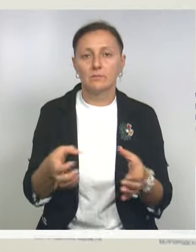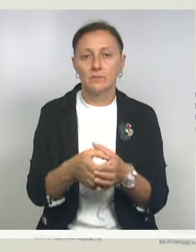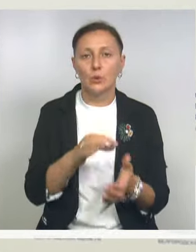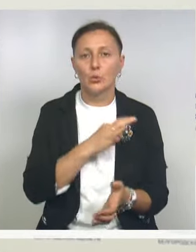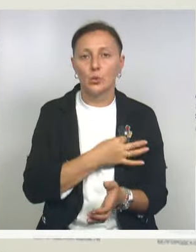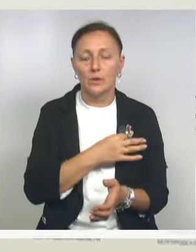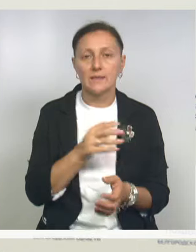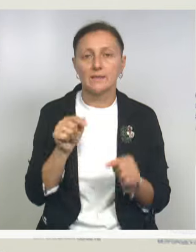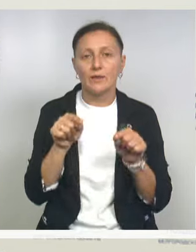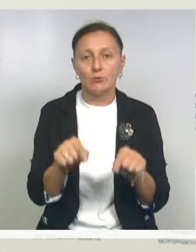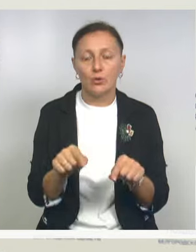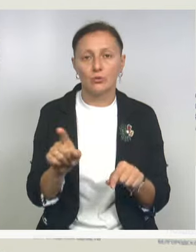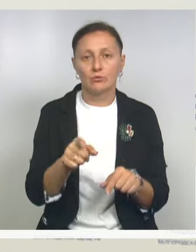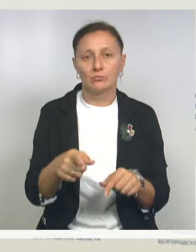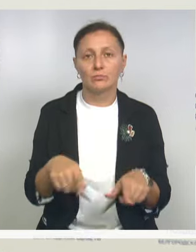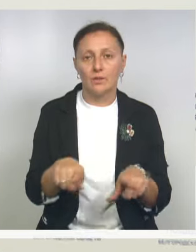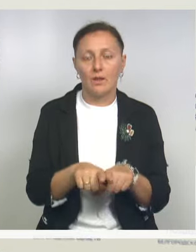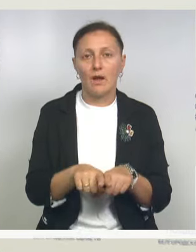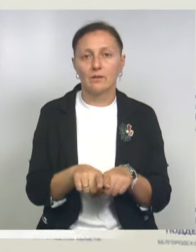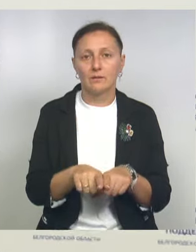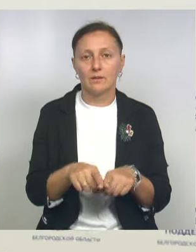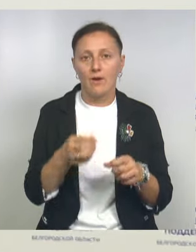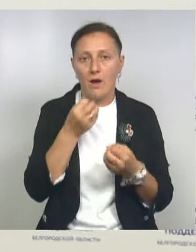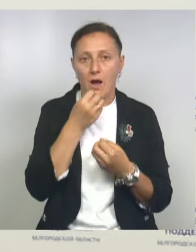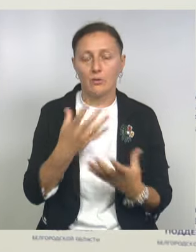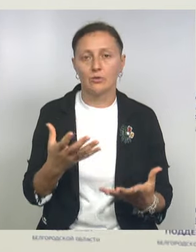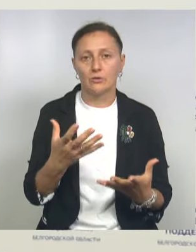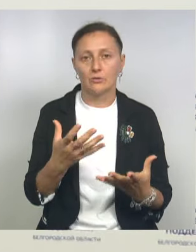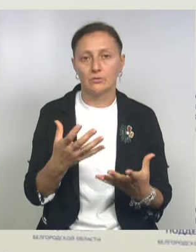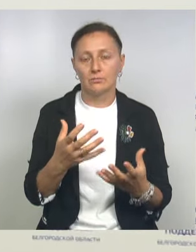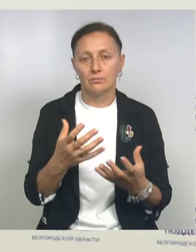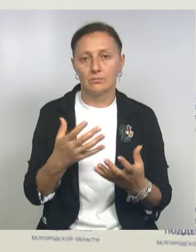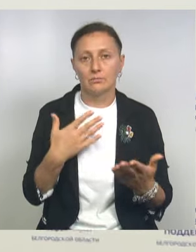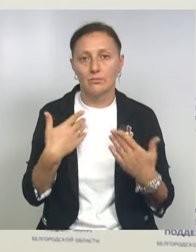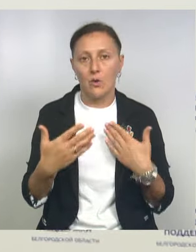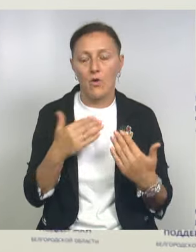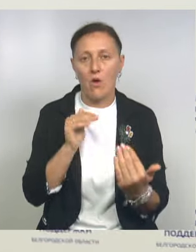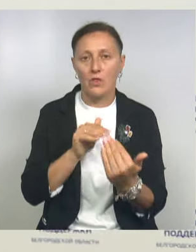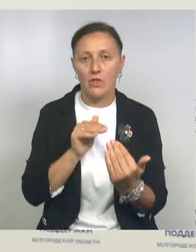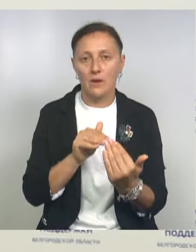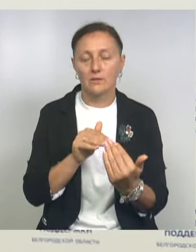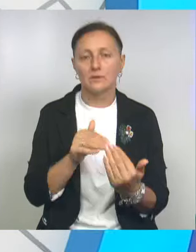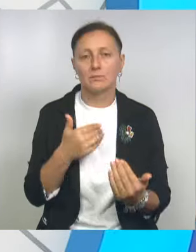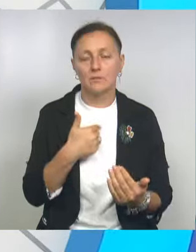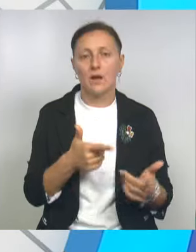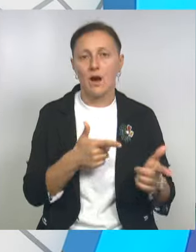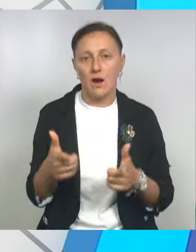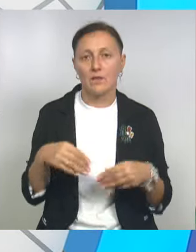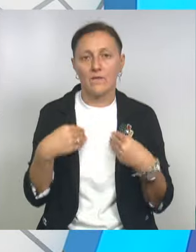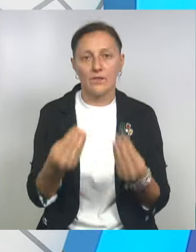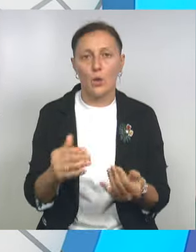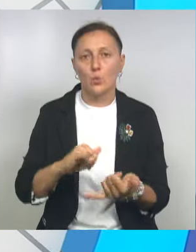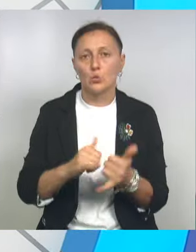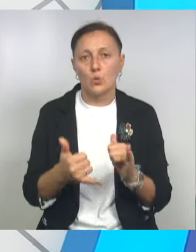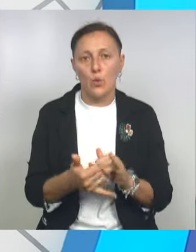что они пошли Вот на такой хороший контакт мы действительно готовы предоставить им все условия